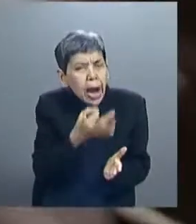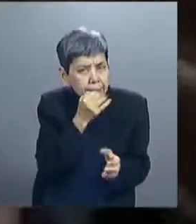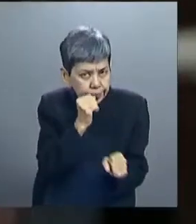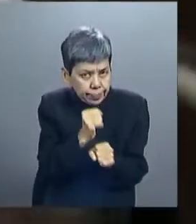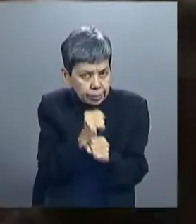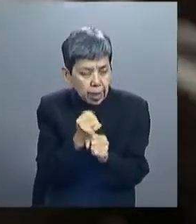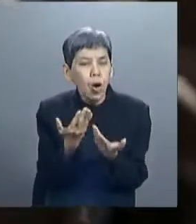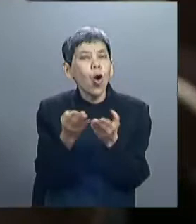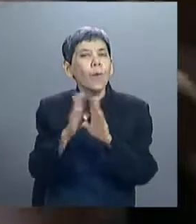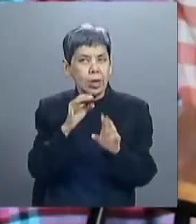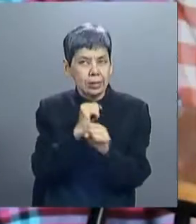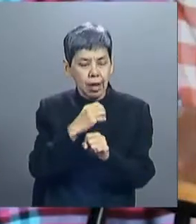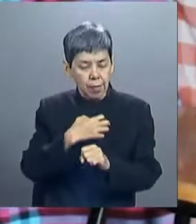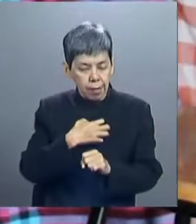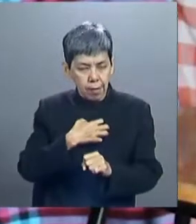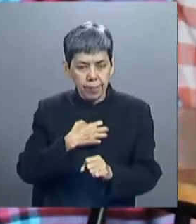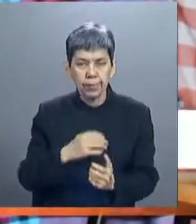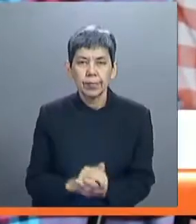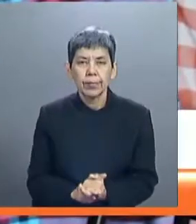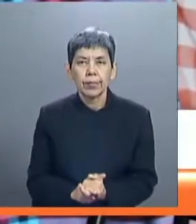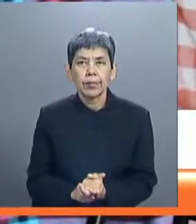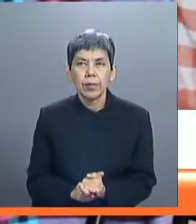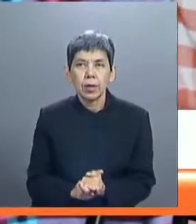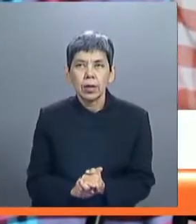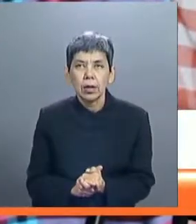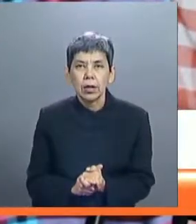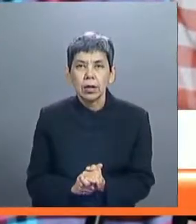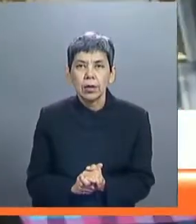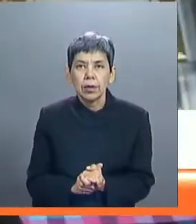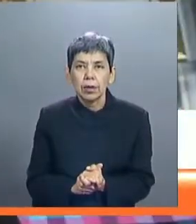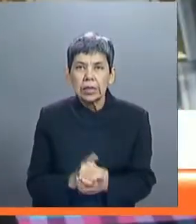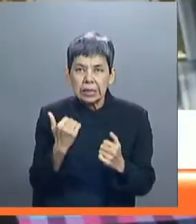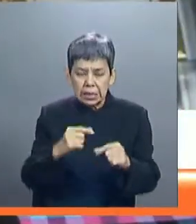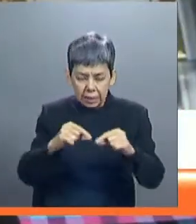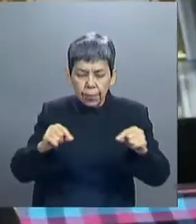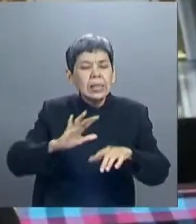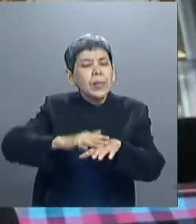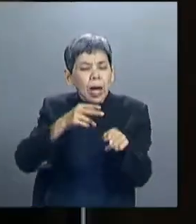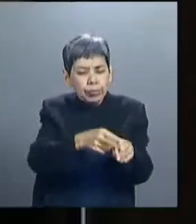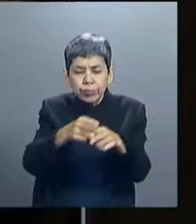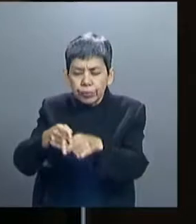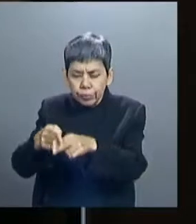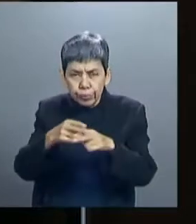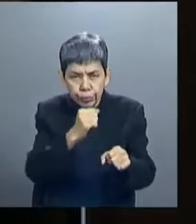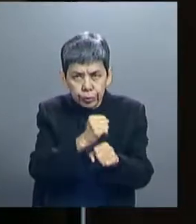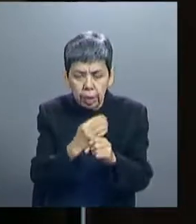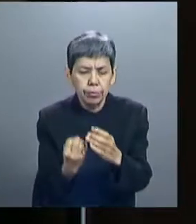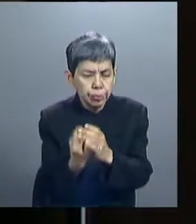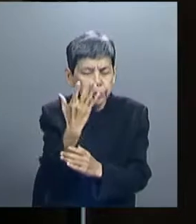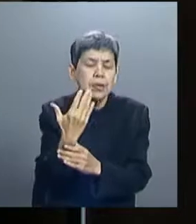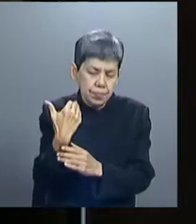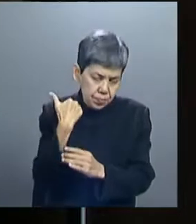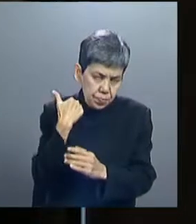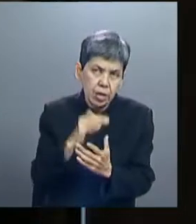คนในชุมชน ต้นทูบมันขึ้นทำธรรมชาติเพราะเราไม่มีที่ปลูกอ่ะ